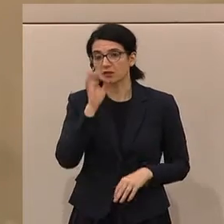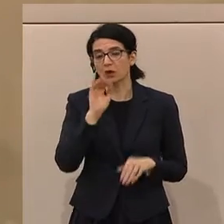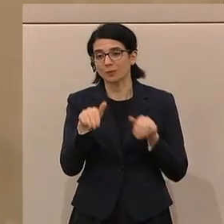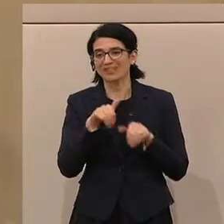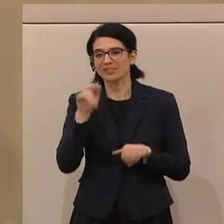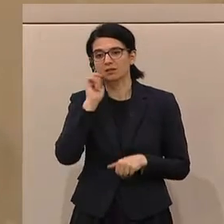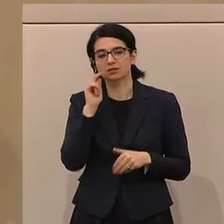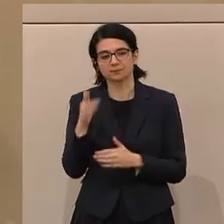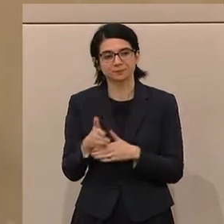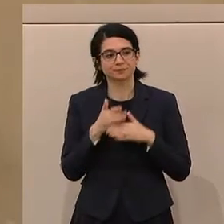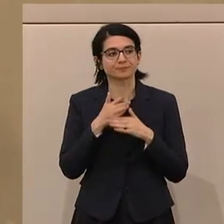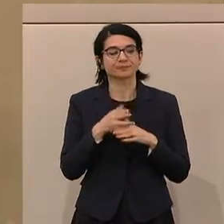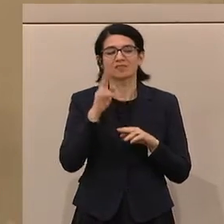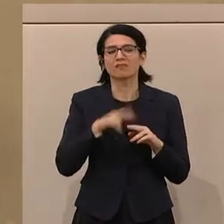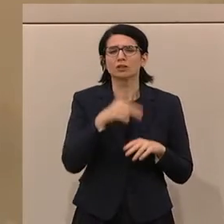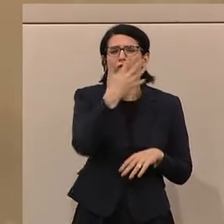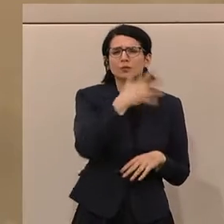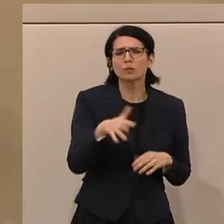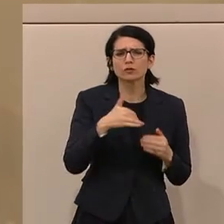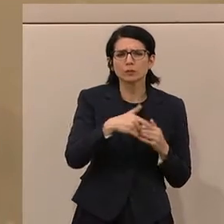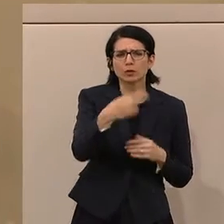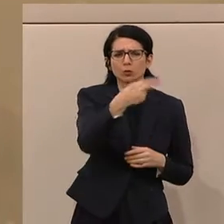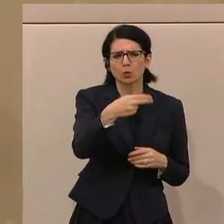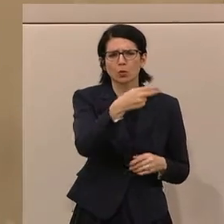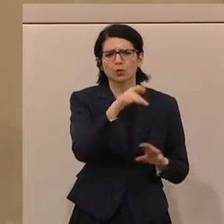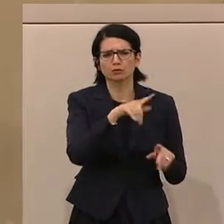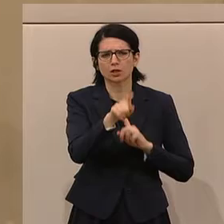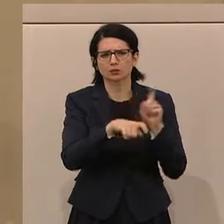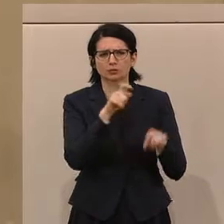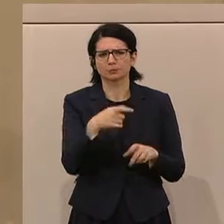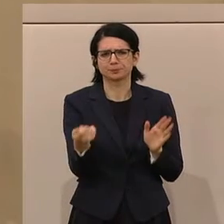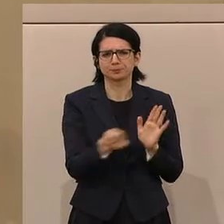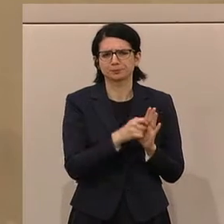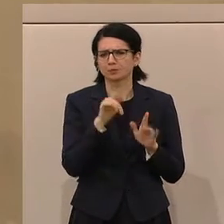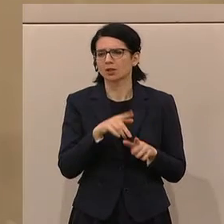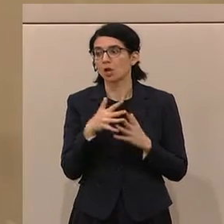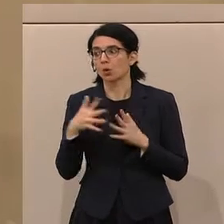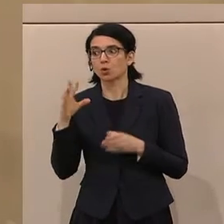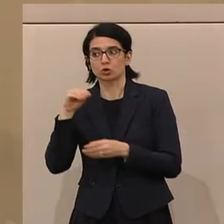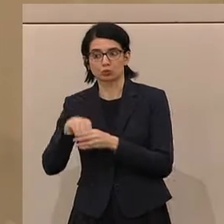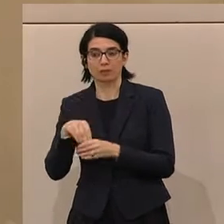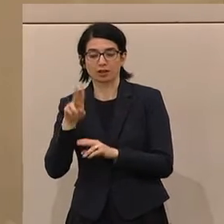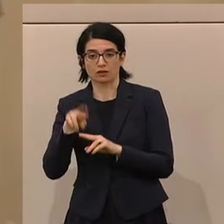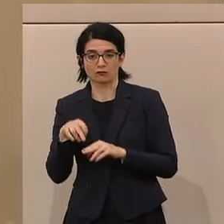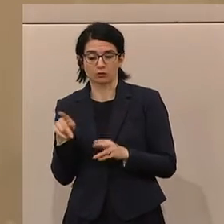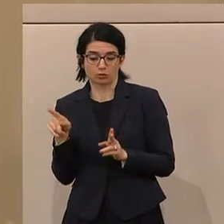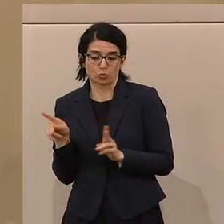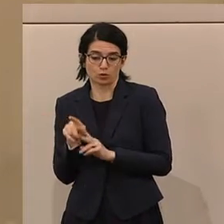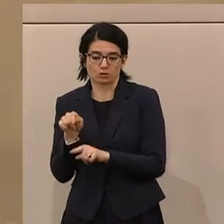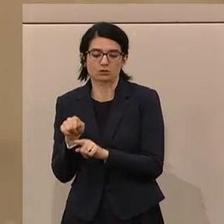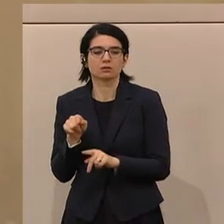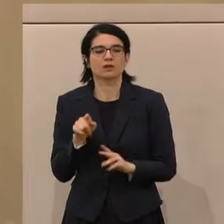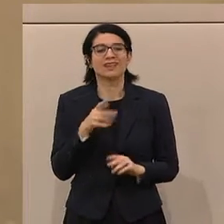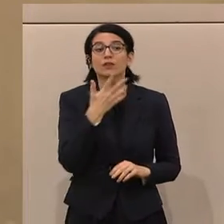Ministerin helfen. Wenn 500 Millionen Euro als Steuerzukäufe für die Großspender von Sebastian Kurz aus dem System hinausgenommen